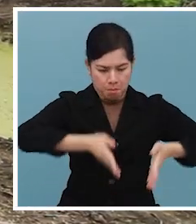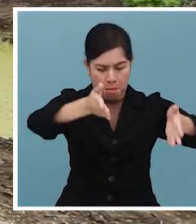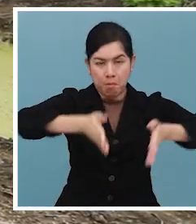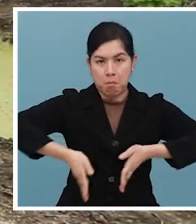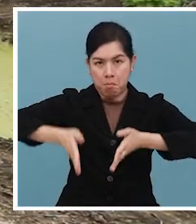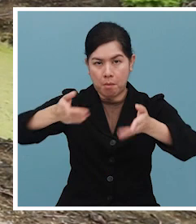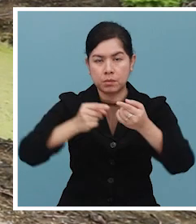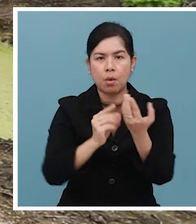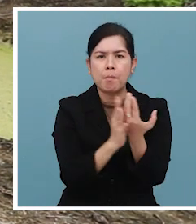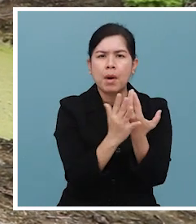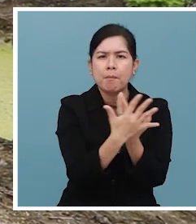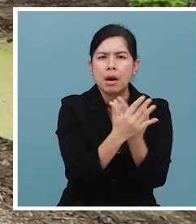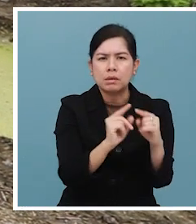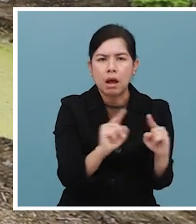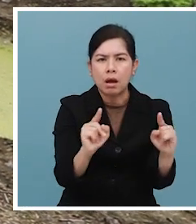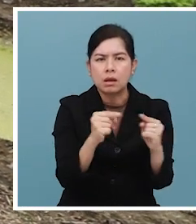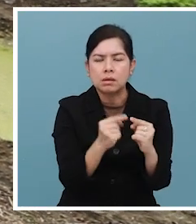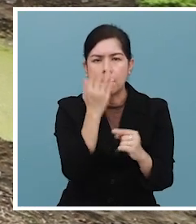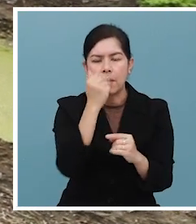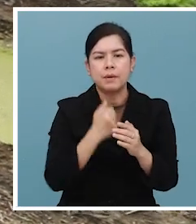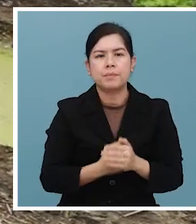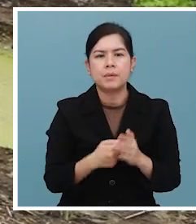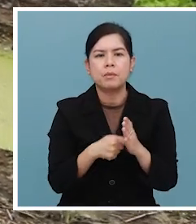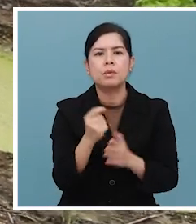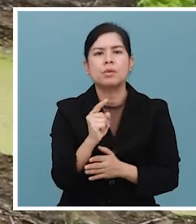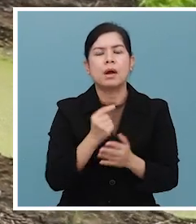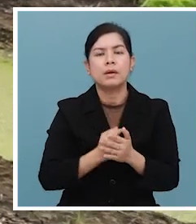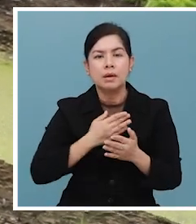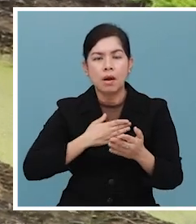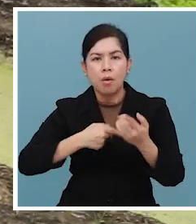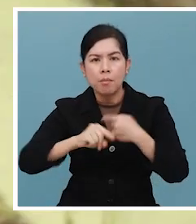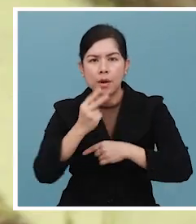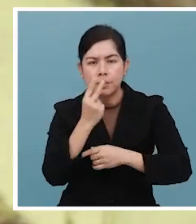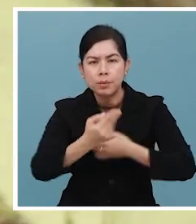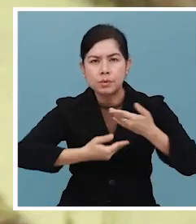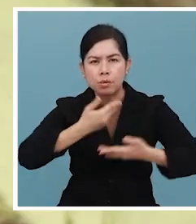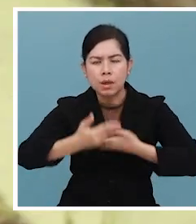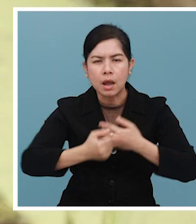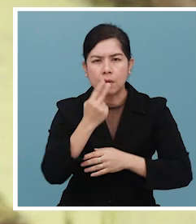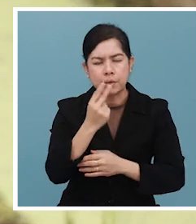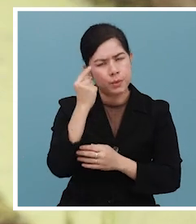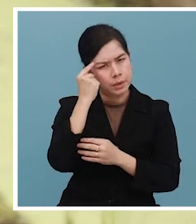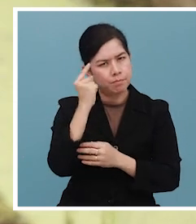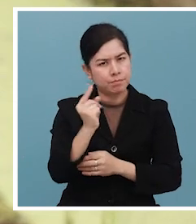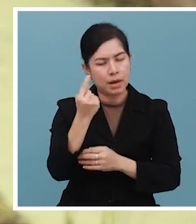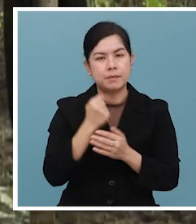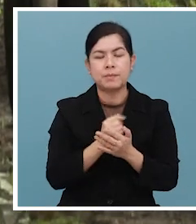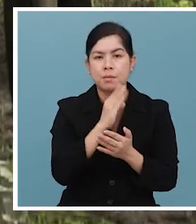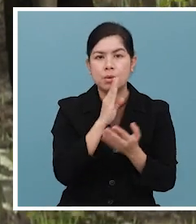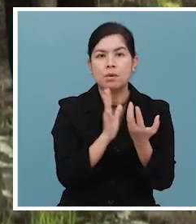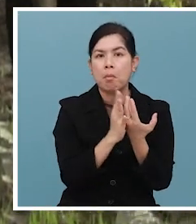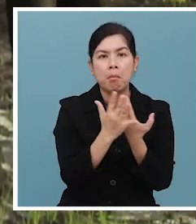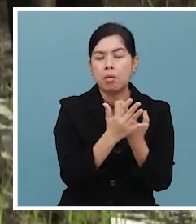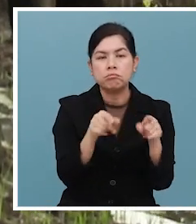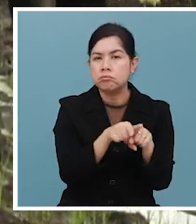งเนี่ยแปลงยาวๆเนี่ยทำไมปลูกผักไม่เหมือนกันสักแปลงเลยคร ับ อ๋อนี่แหละคือเราไปตลาดมาแล้วเราต้องทำวิธีการคิดของเราใหม ่ ถ้าเรา